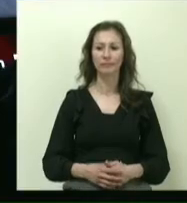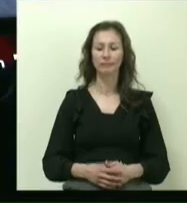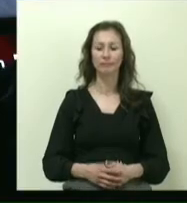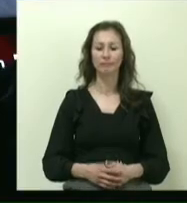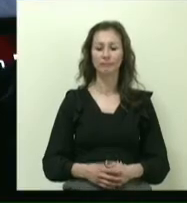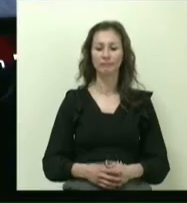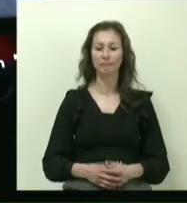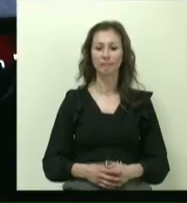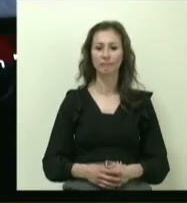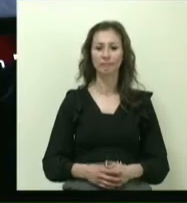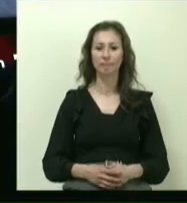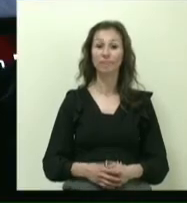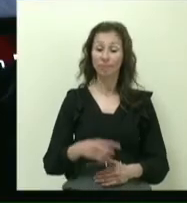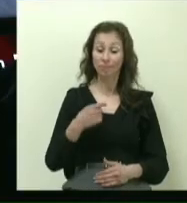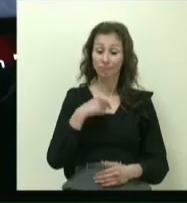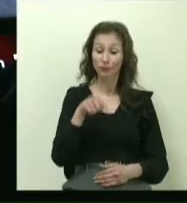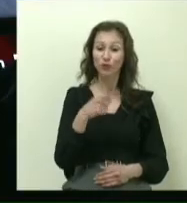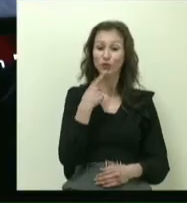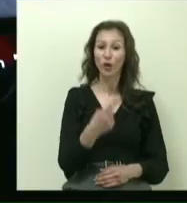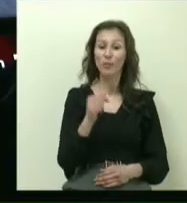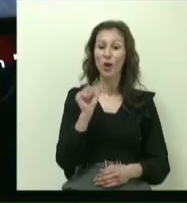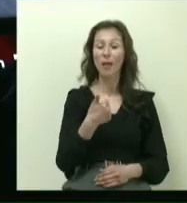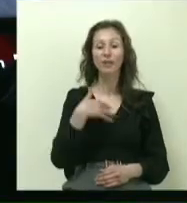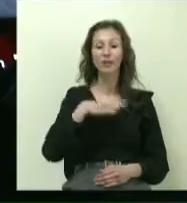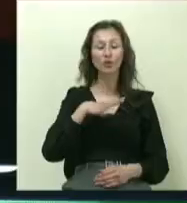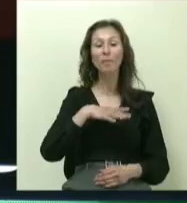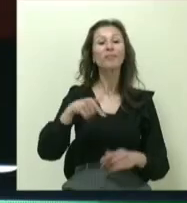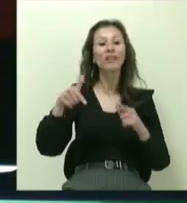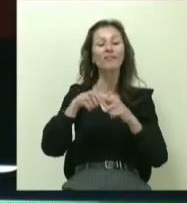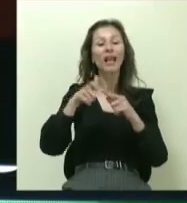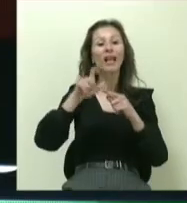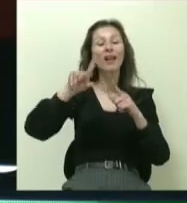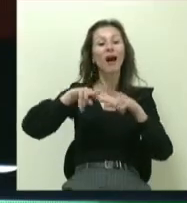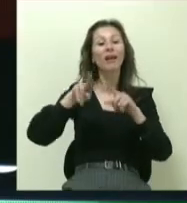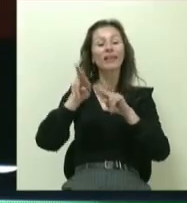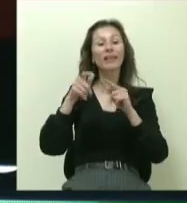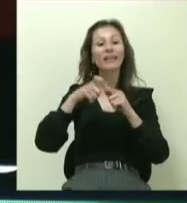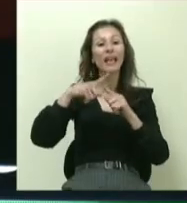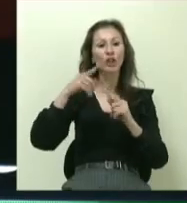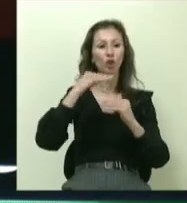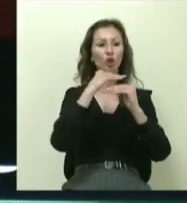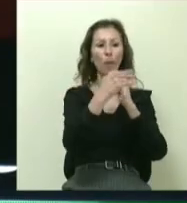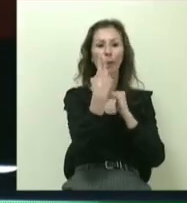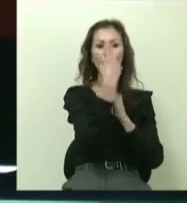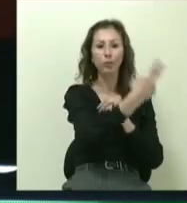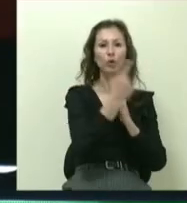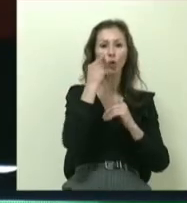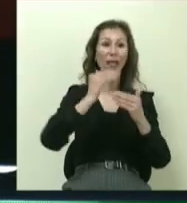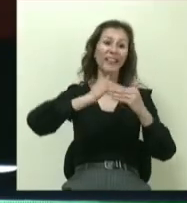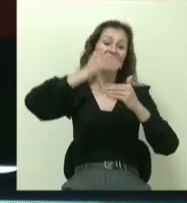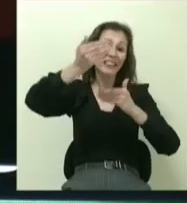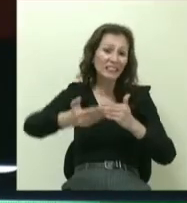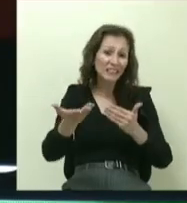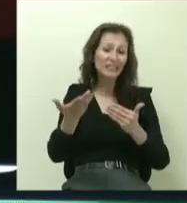Ben bunun üstüne basa basa söylemek istiyorum felaketler toplumun üzerinde etkili olan dışsal